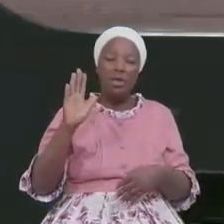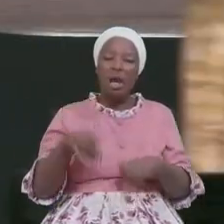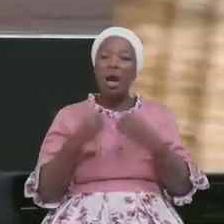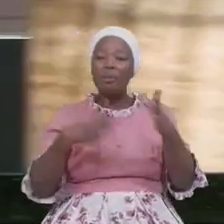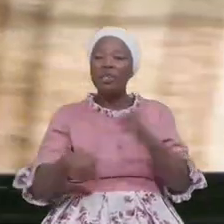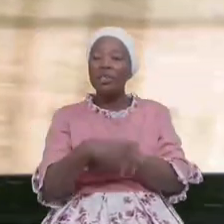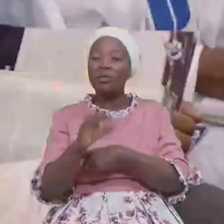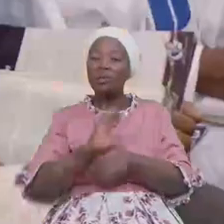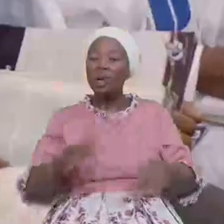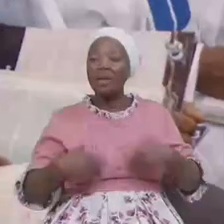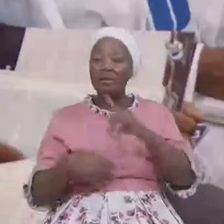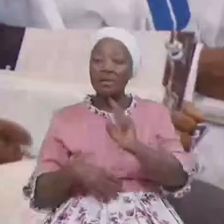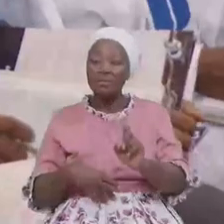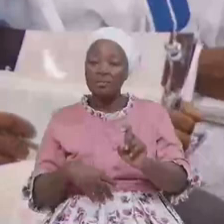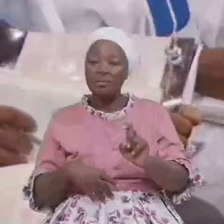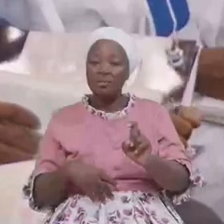jours?